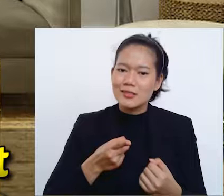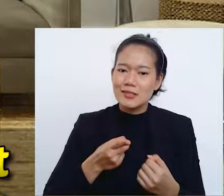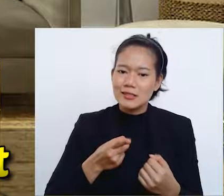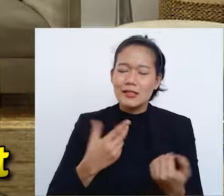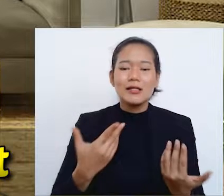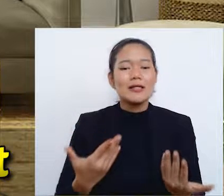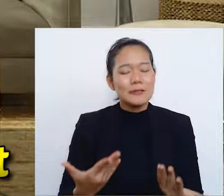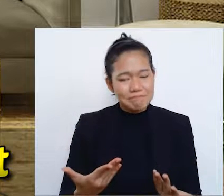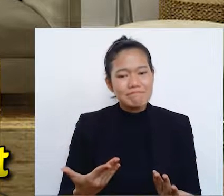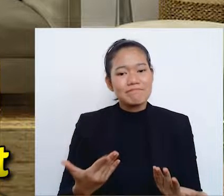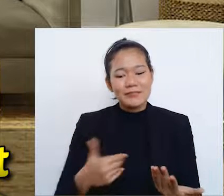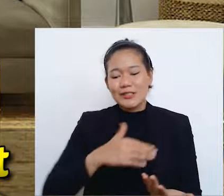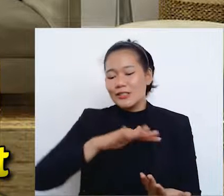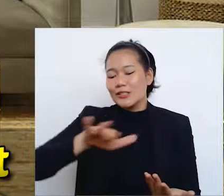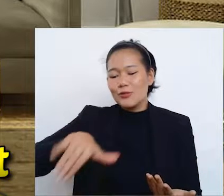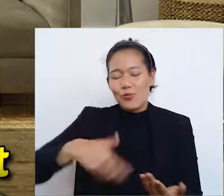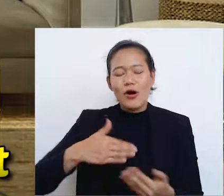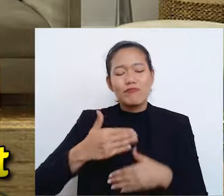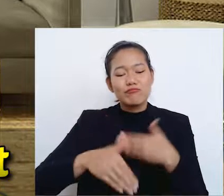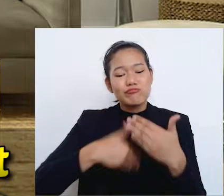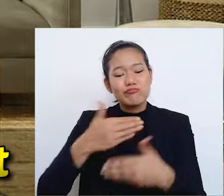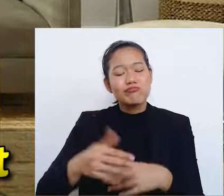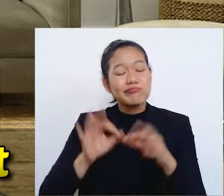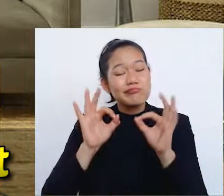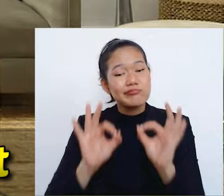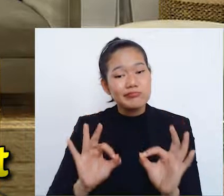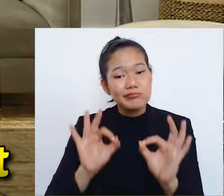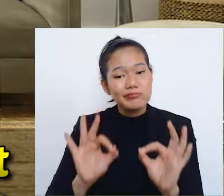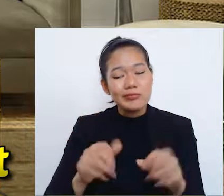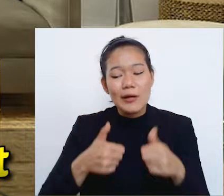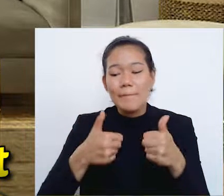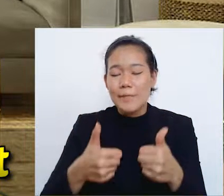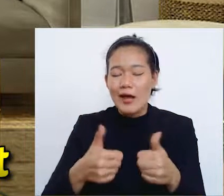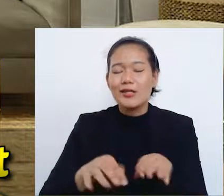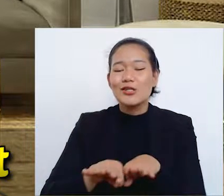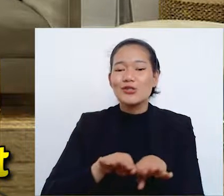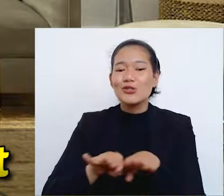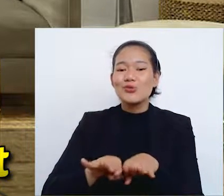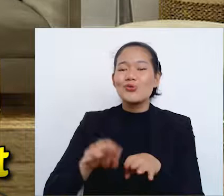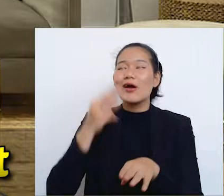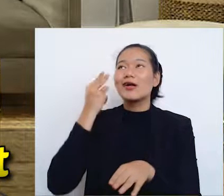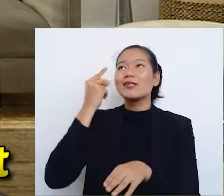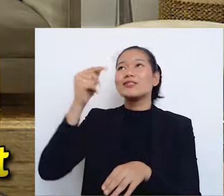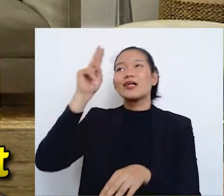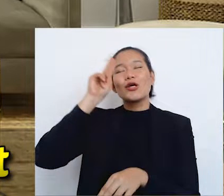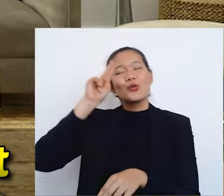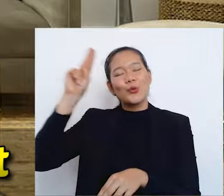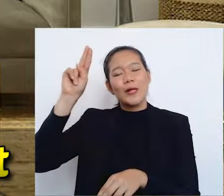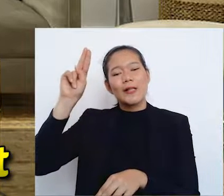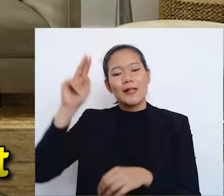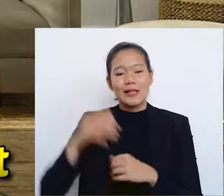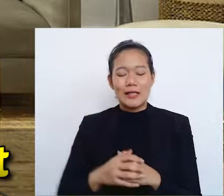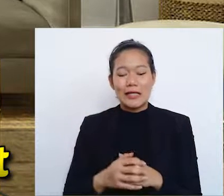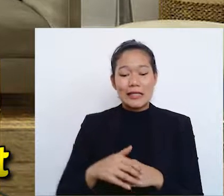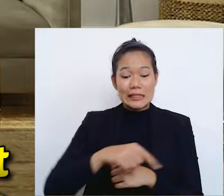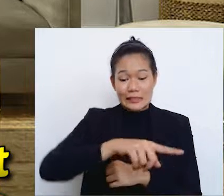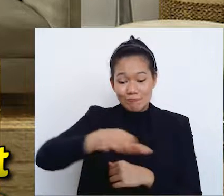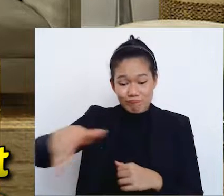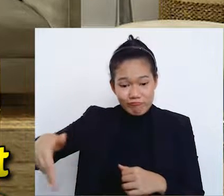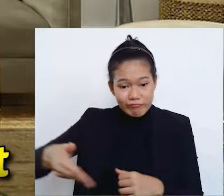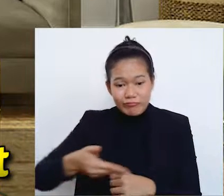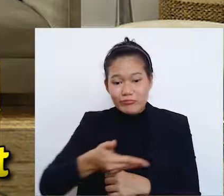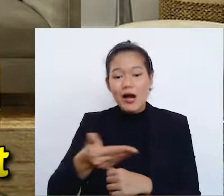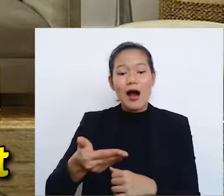berjalan. Biarlah semuanya boleh berjalan dengan baik, seturut dengan rencana Tuhan, dan